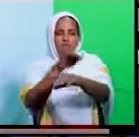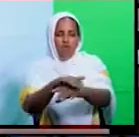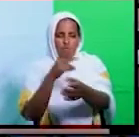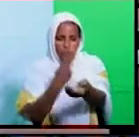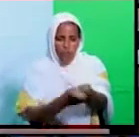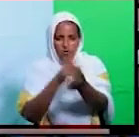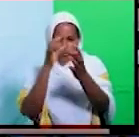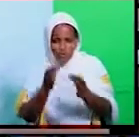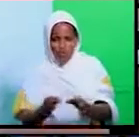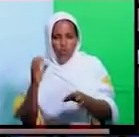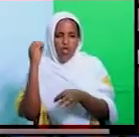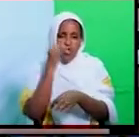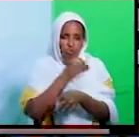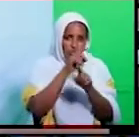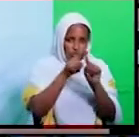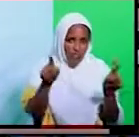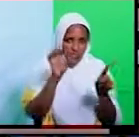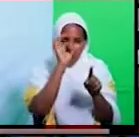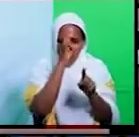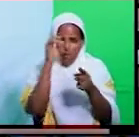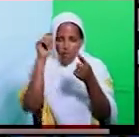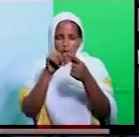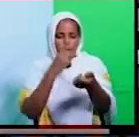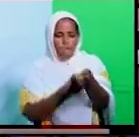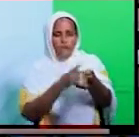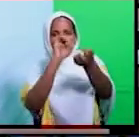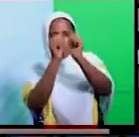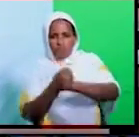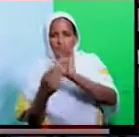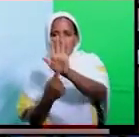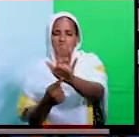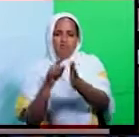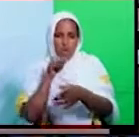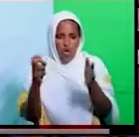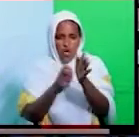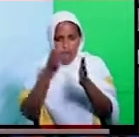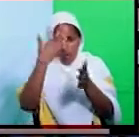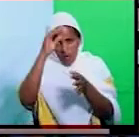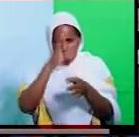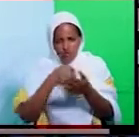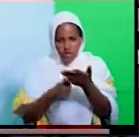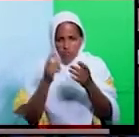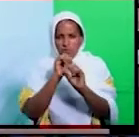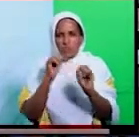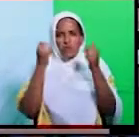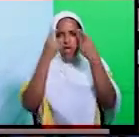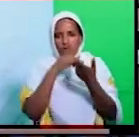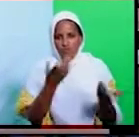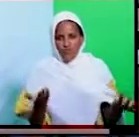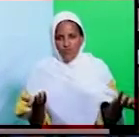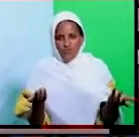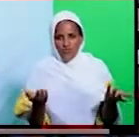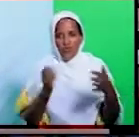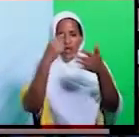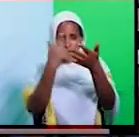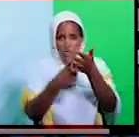ስለዚህ የምናነበው ህይወት እንዲሆንልን እግዚአብሔር እንዲመለከተን በቃሉ አማካይነት ቅዱስ መንፈሱን እንዲልክልን